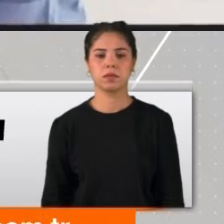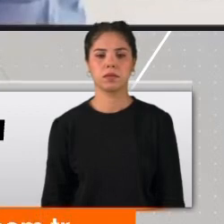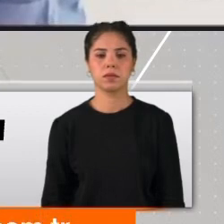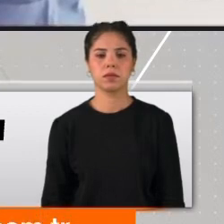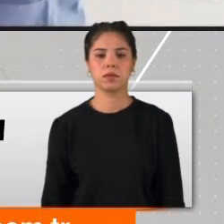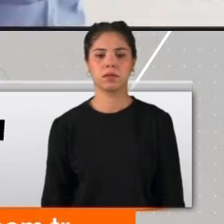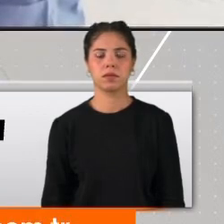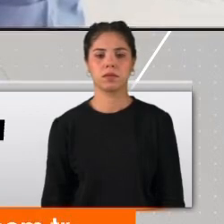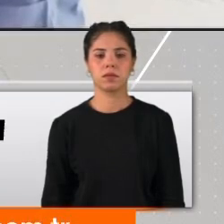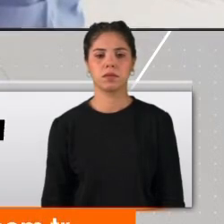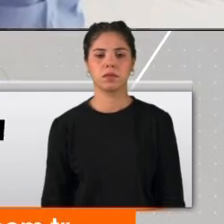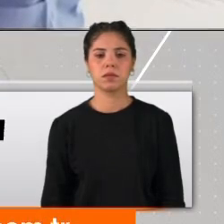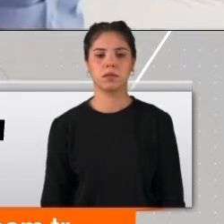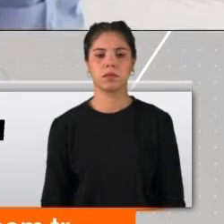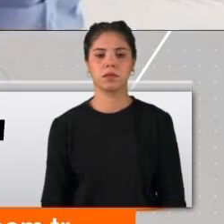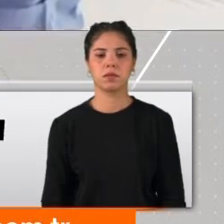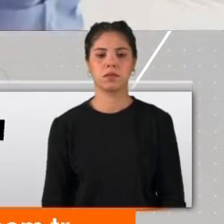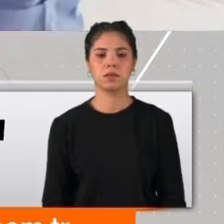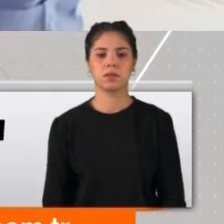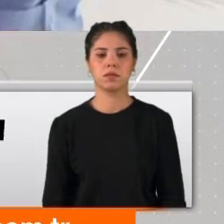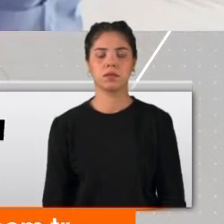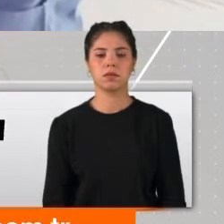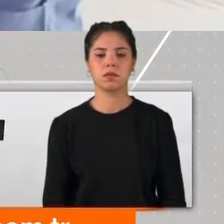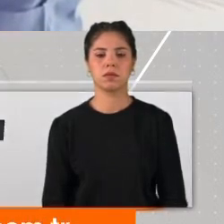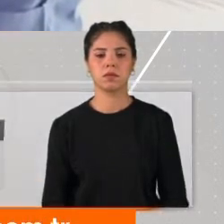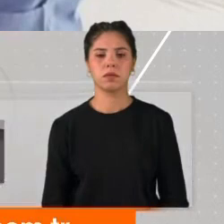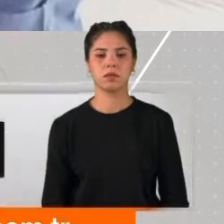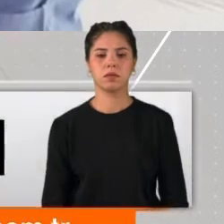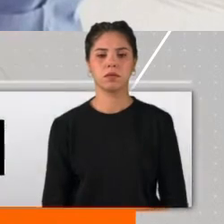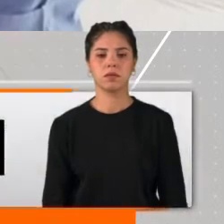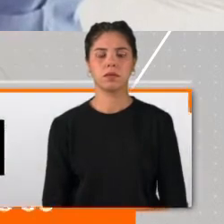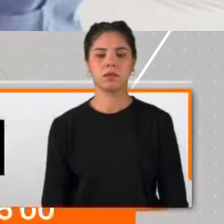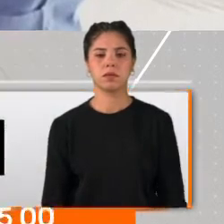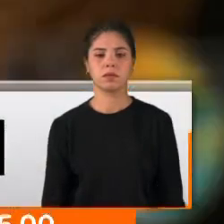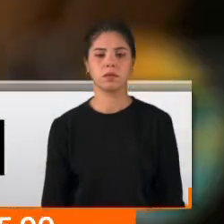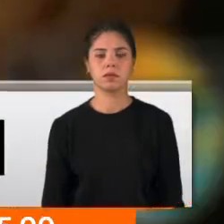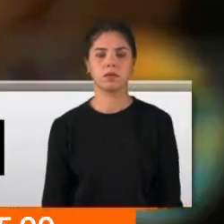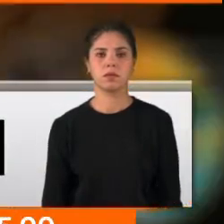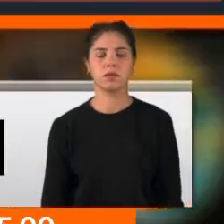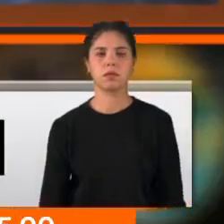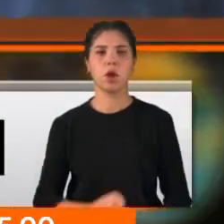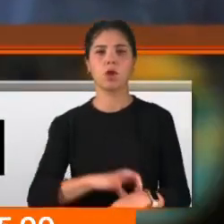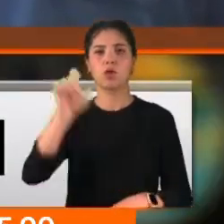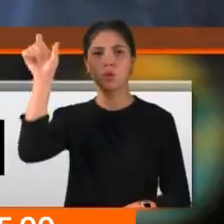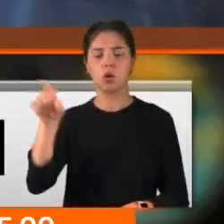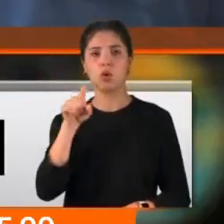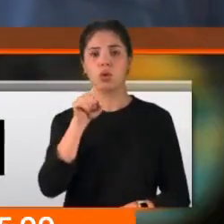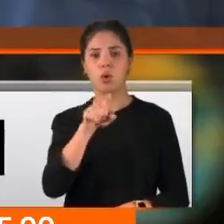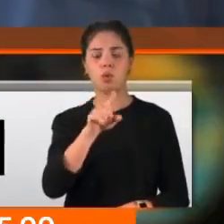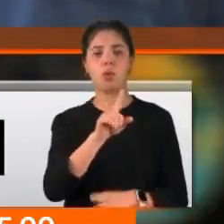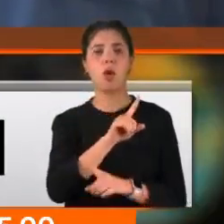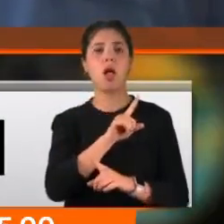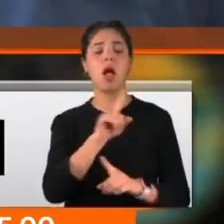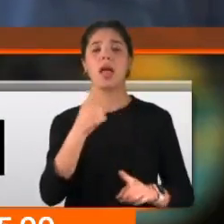bir şey yapmadık. Vallahi... Kimseye zorla bir şey yapmadı. Bu çocuk da yalvar yakar yaptırttı bunlara. Doktorsa bu alışverişi